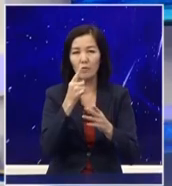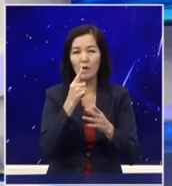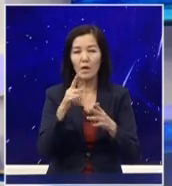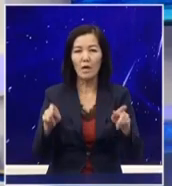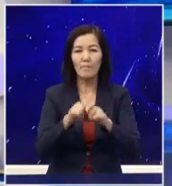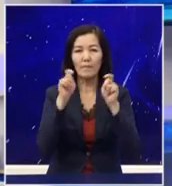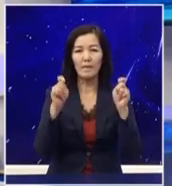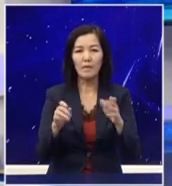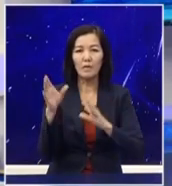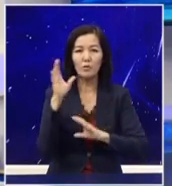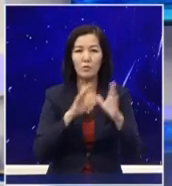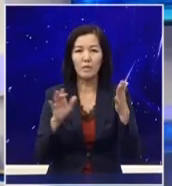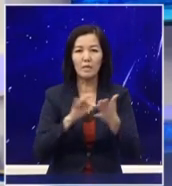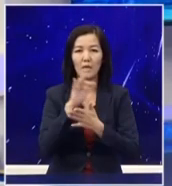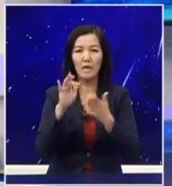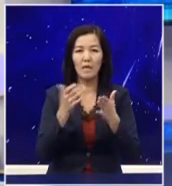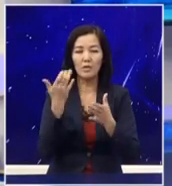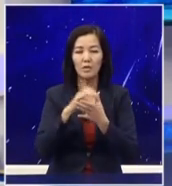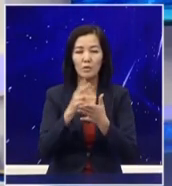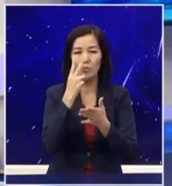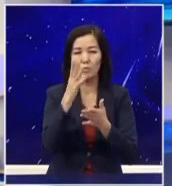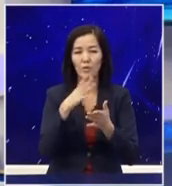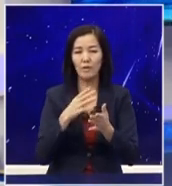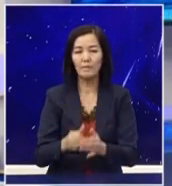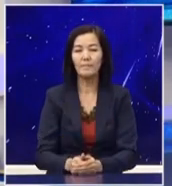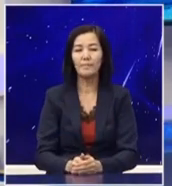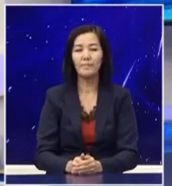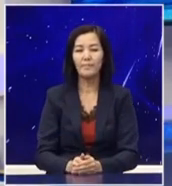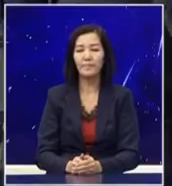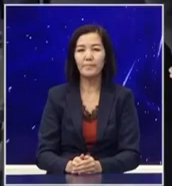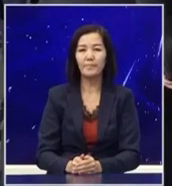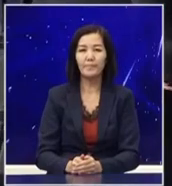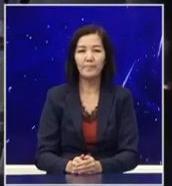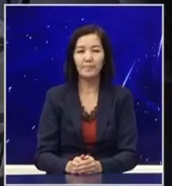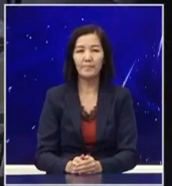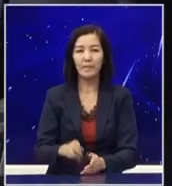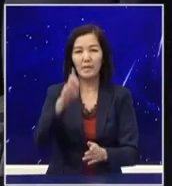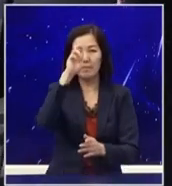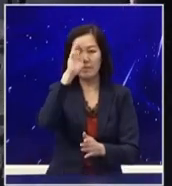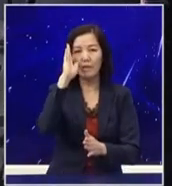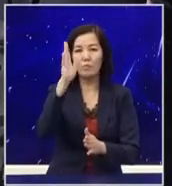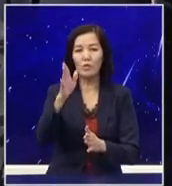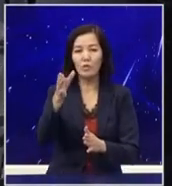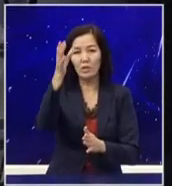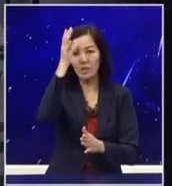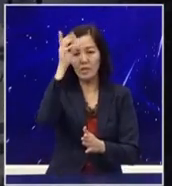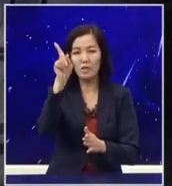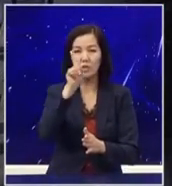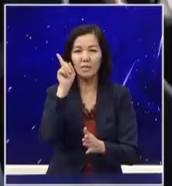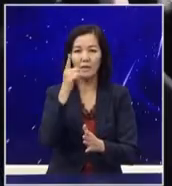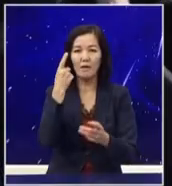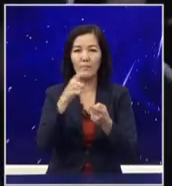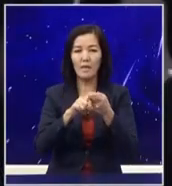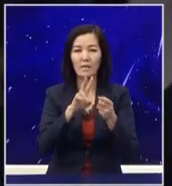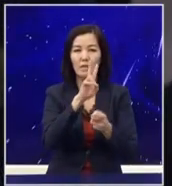Таяуда қолданысқа берілген студенттер қалашығын көрді. Мемлекет болашағы білімді ұрпақ қолында. Нұр Отан